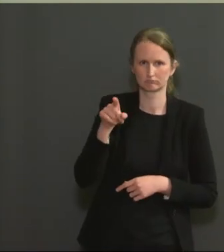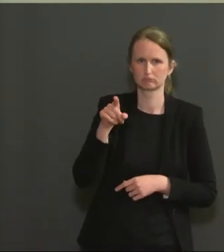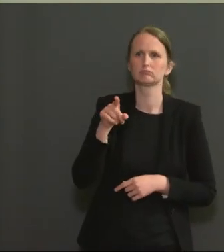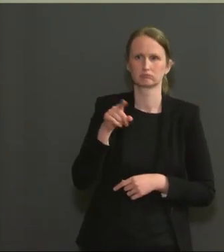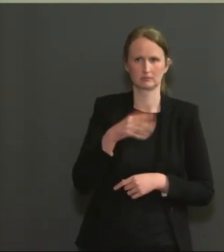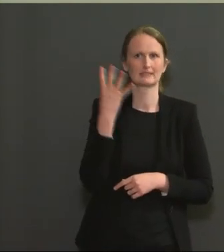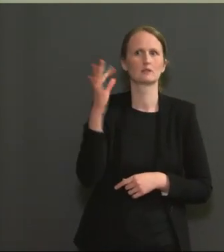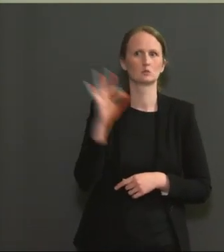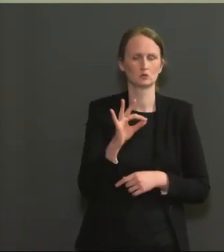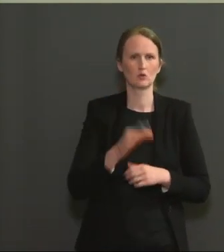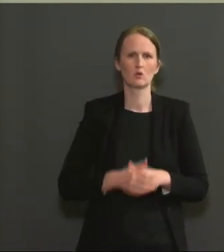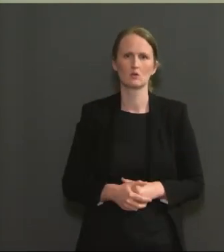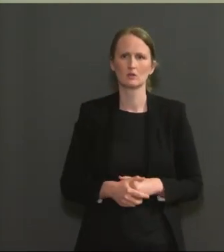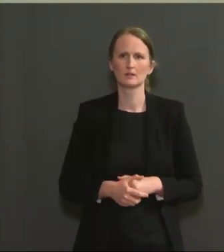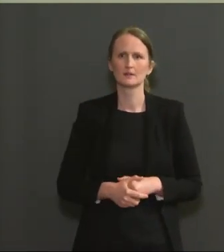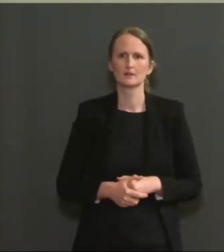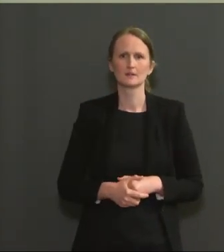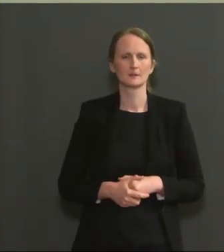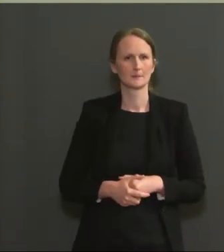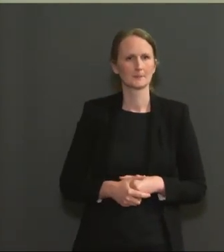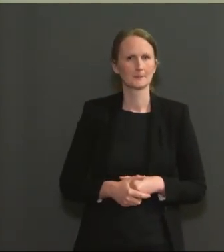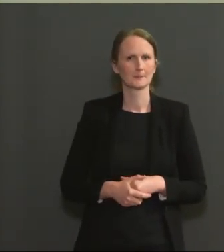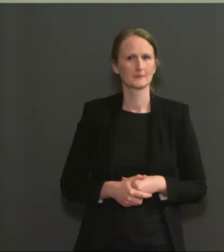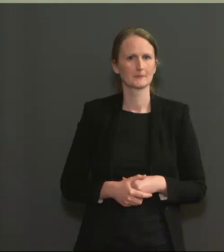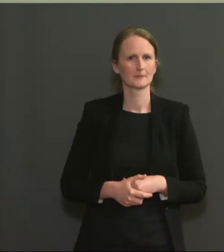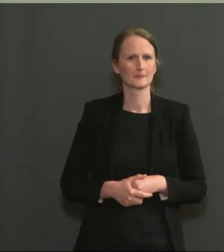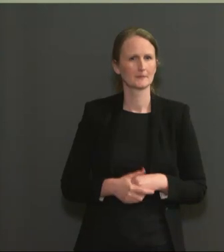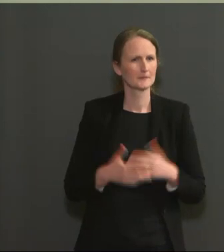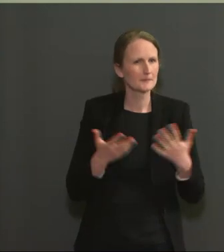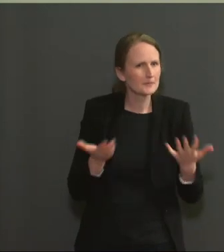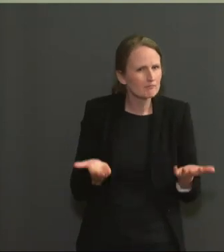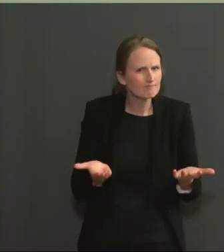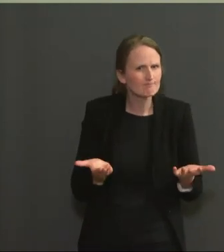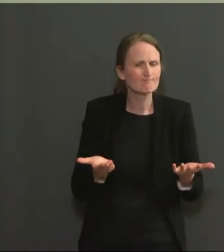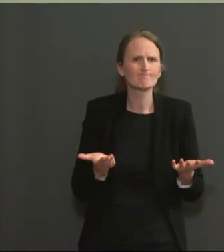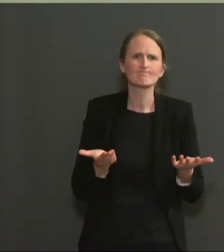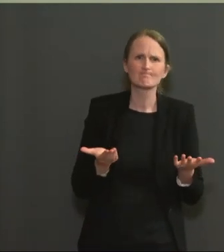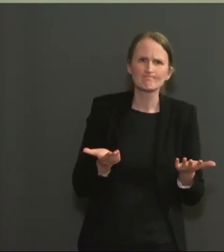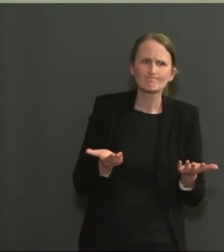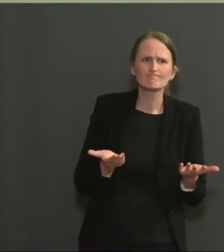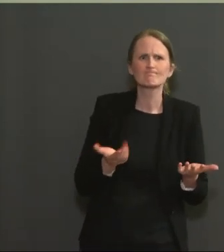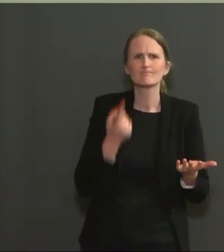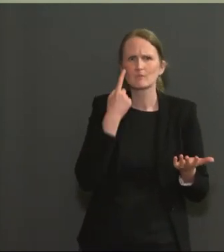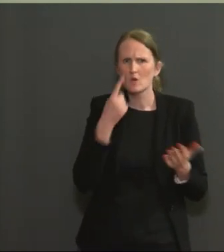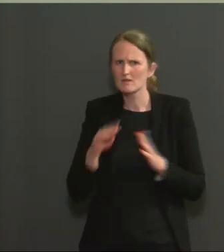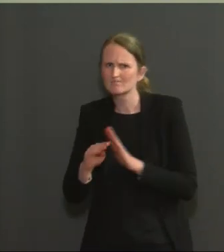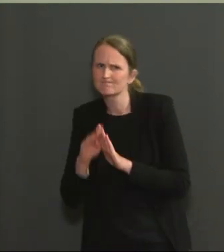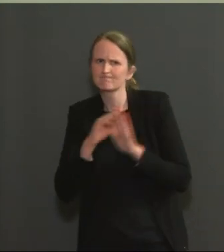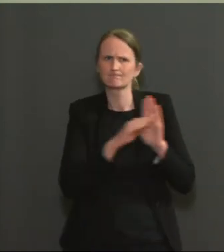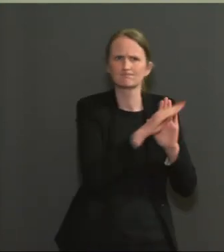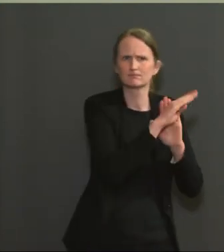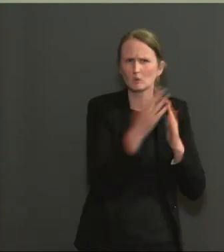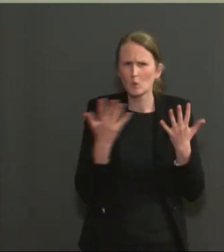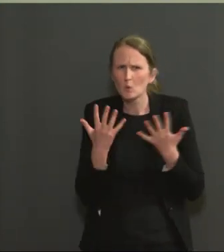dans ces provinces on a une augmentation chez les enfants et chez les plus de 80 ans et on a déjà dit au